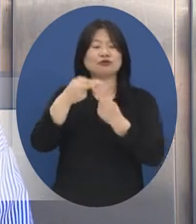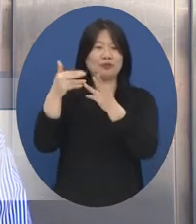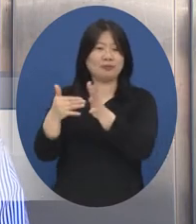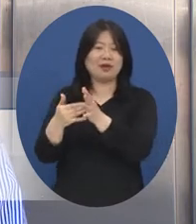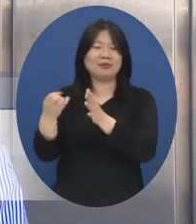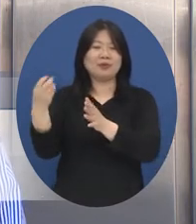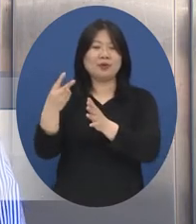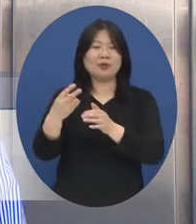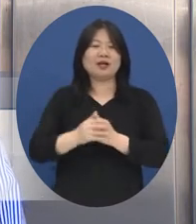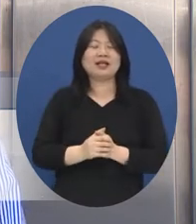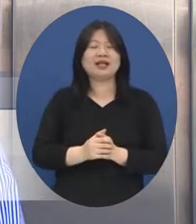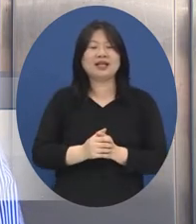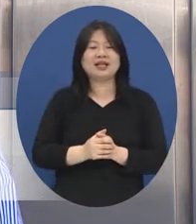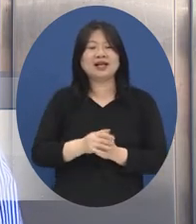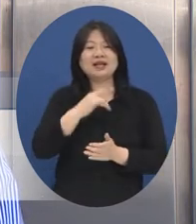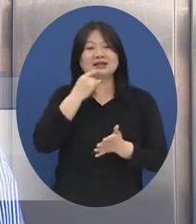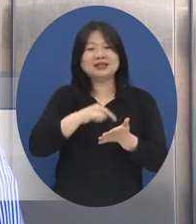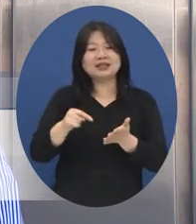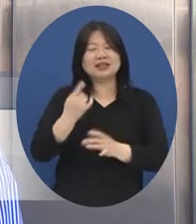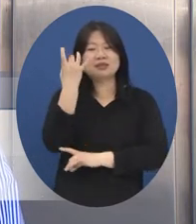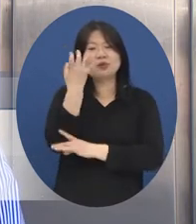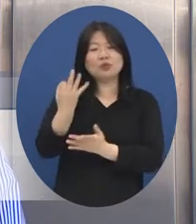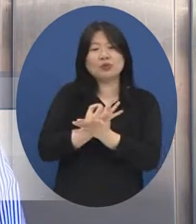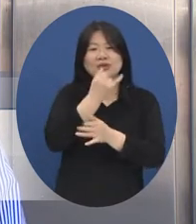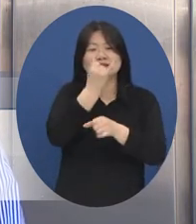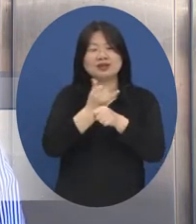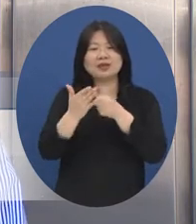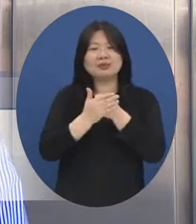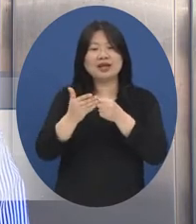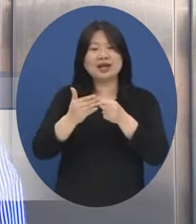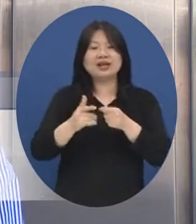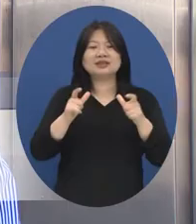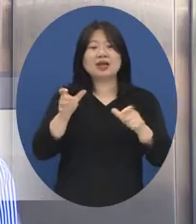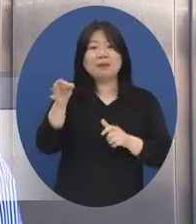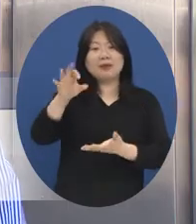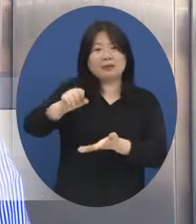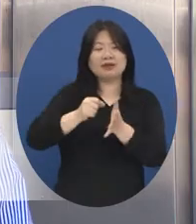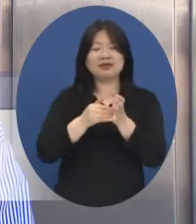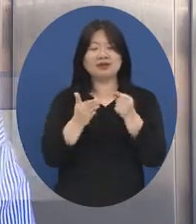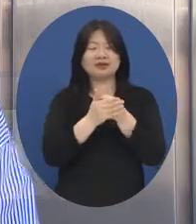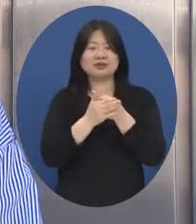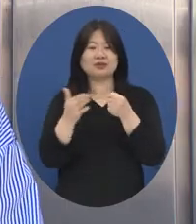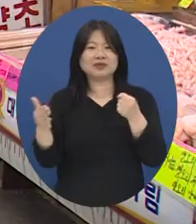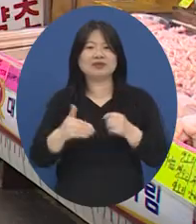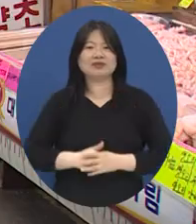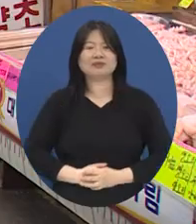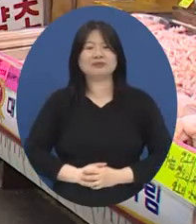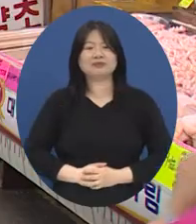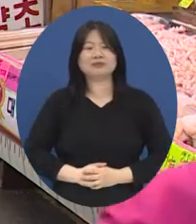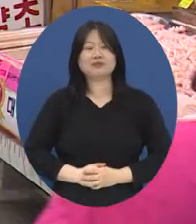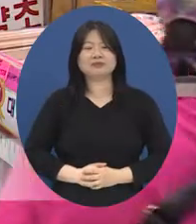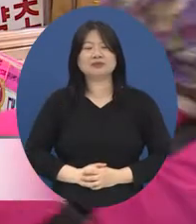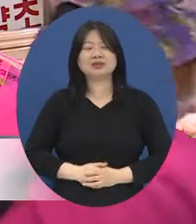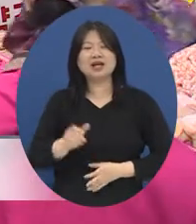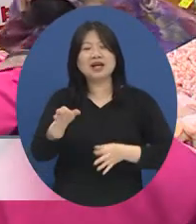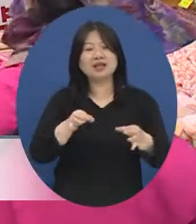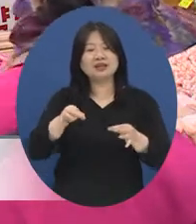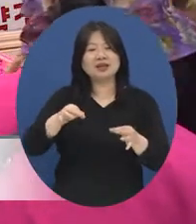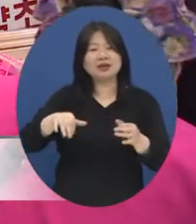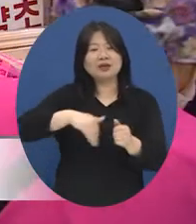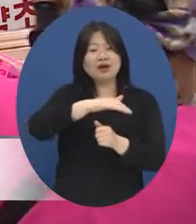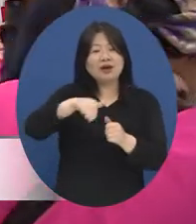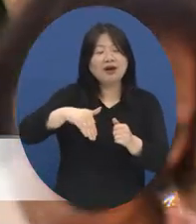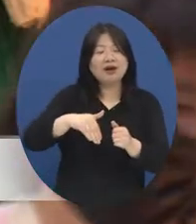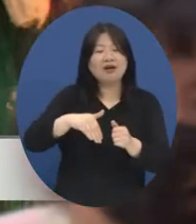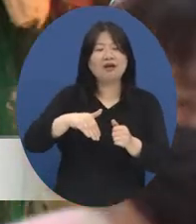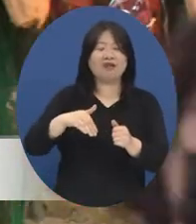했고, 그리고 재난기본소득 또 나왔잖아요. 그래서 그것도 지역화폐로 받았거든요. 그래서 시장 통경기도 눈에